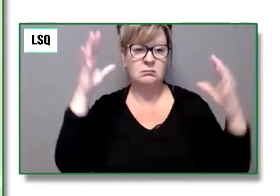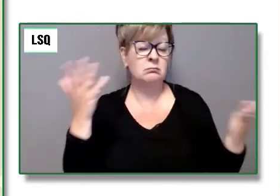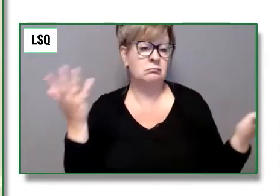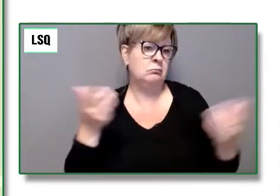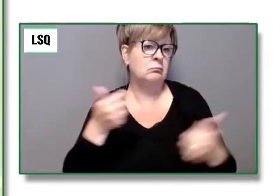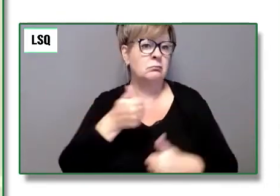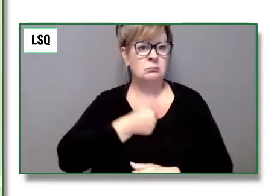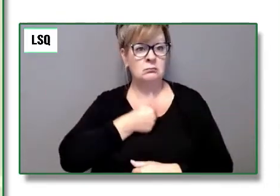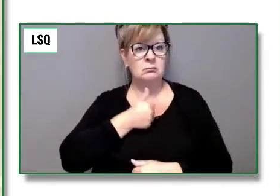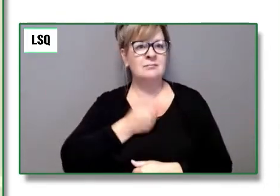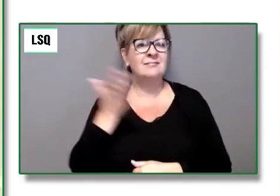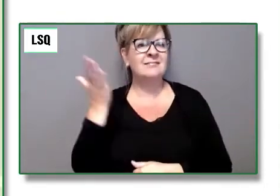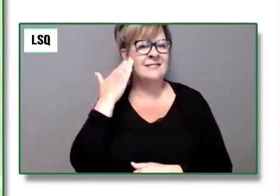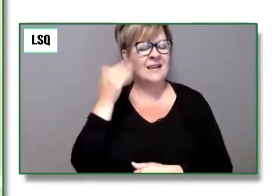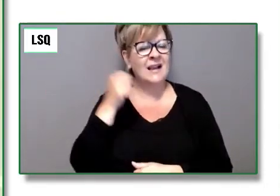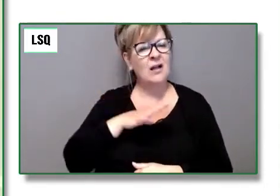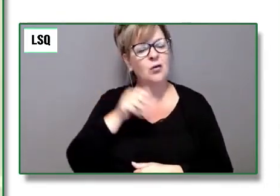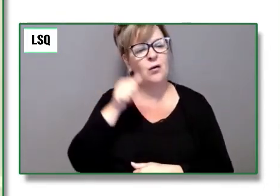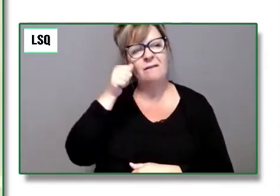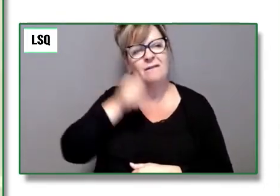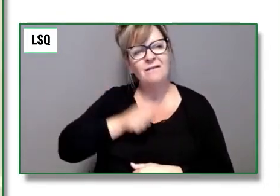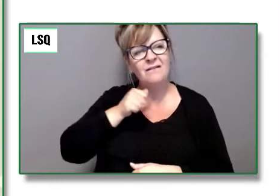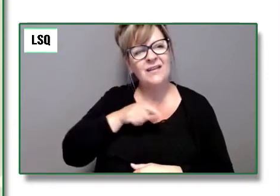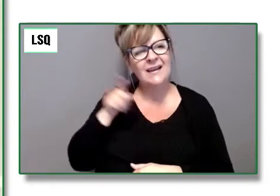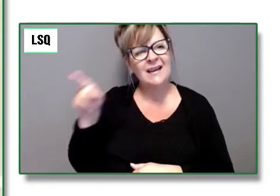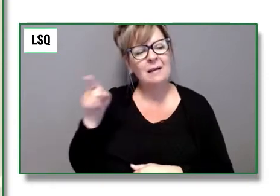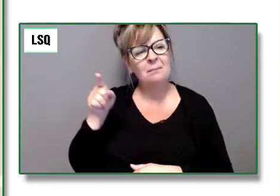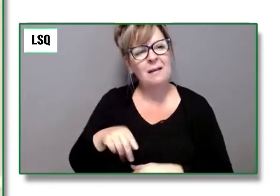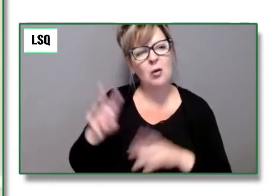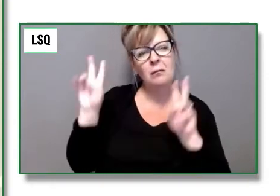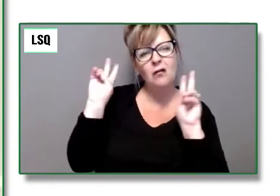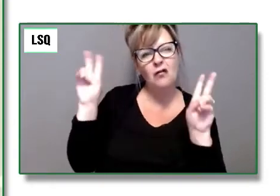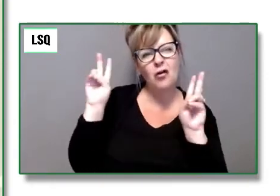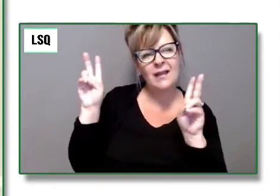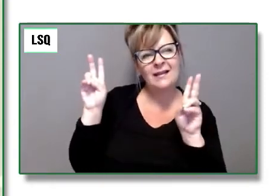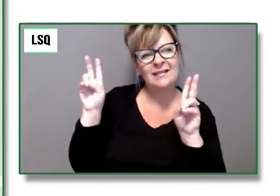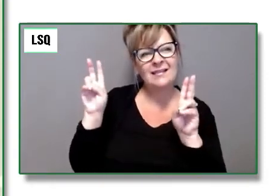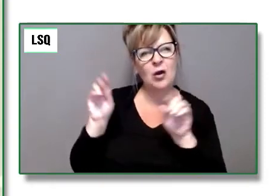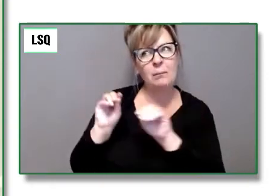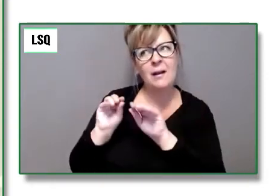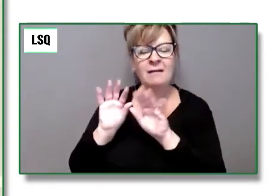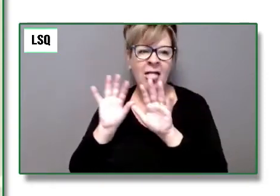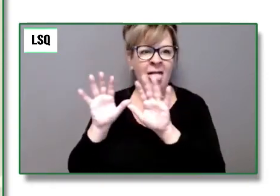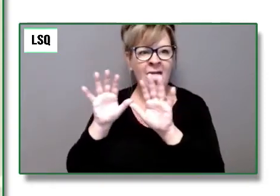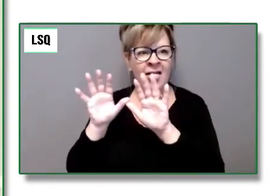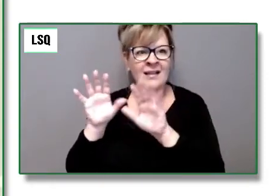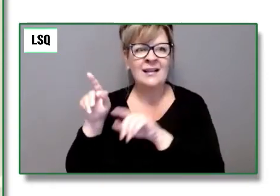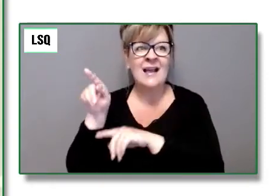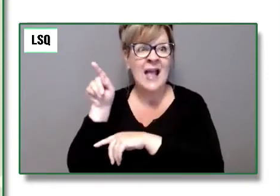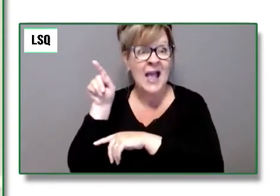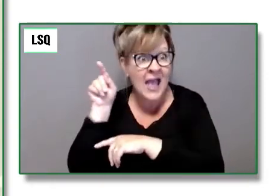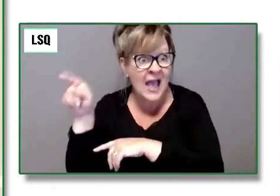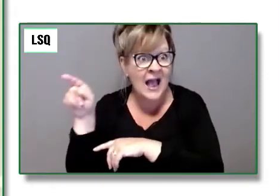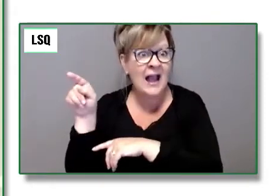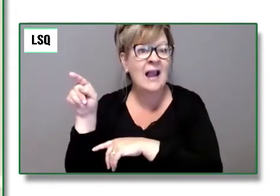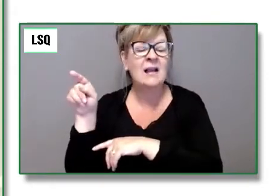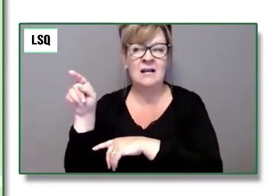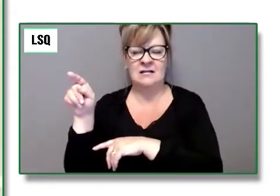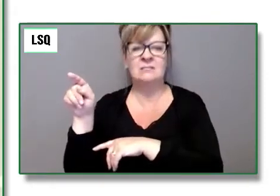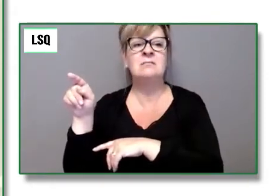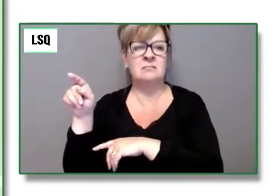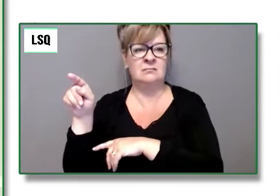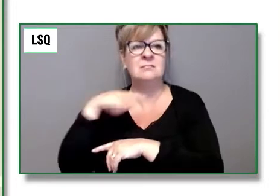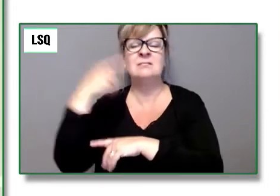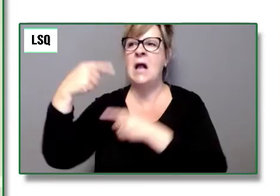a défendu la possibilité d'avoir donc ce mascara adaptatif et inclusif. Et ça pourrait être